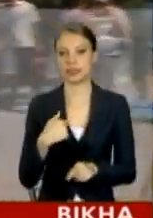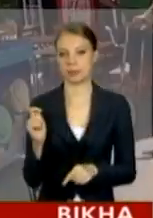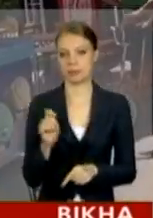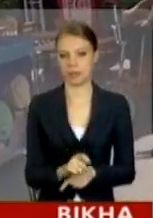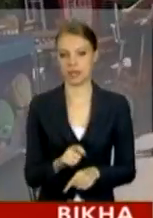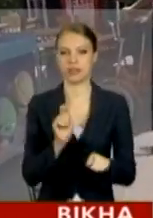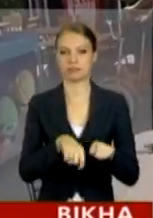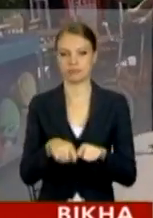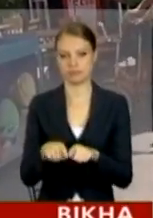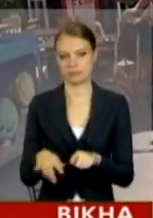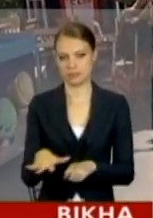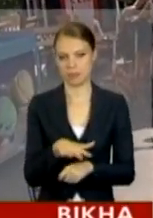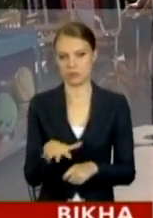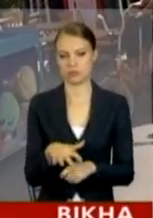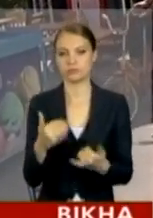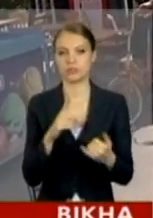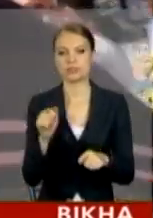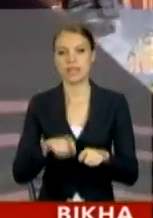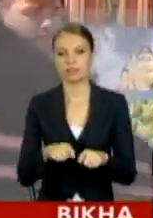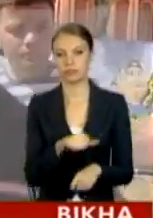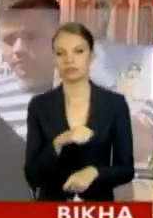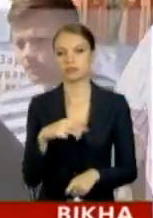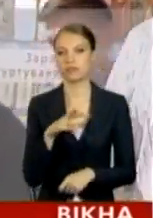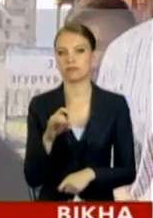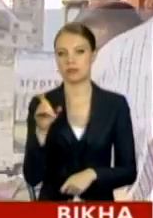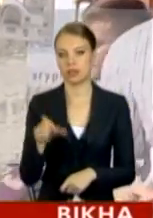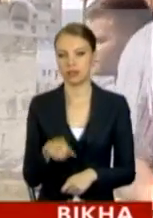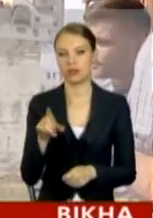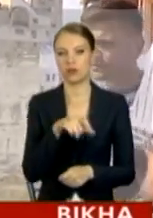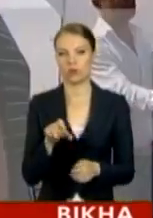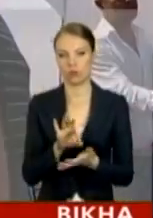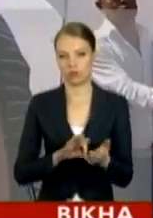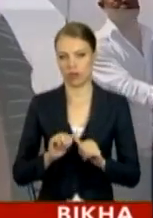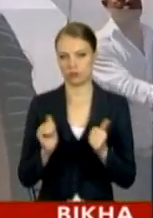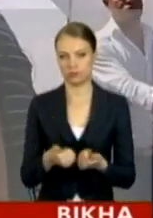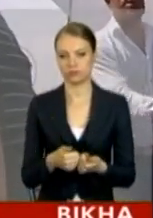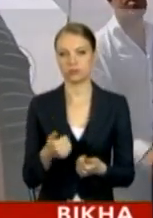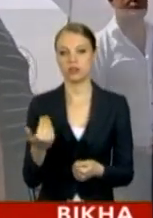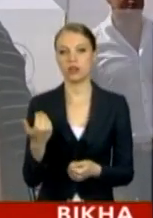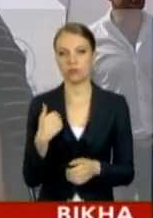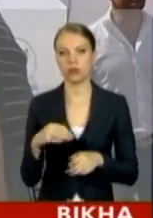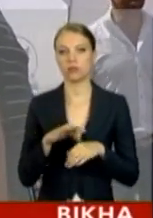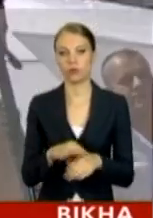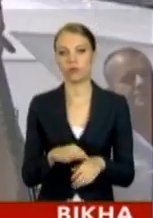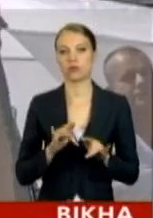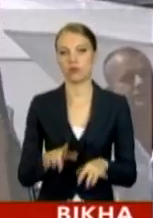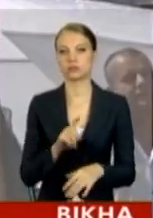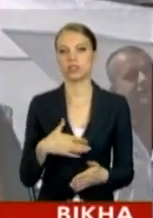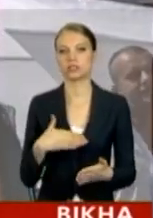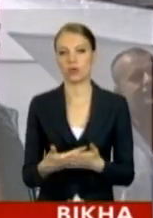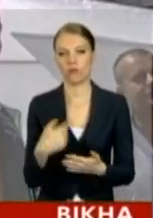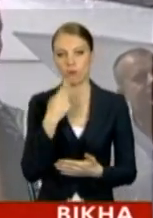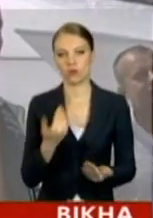приїхали інспектувати набережну. За ревізора сам мер Кличко. Люди його одразу обступають. Проводимо акцію за здоровий образ життя. І